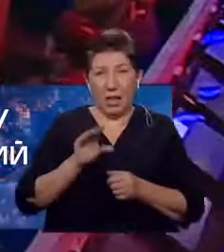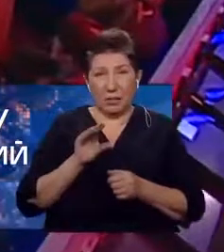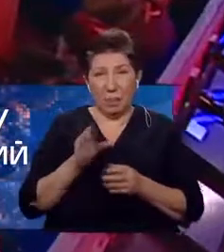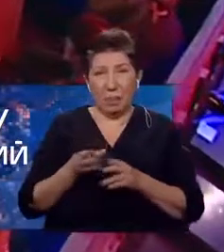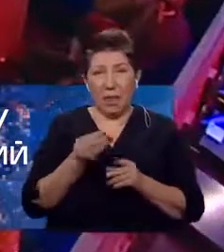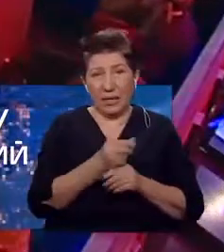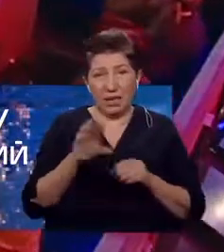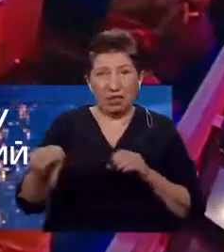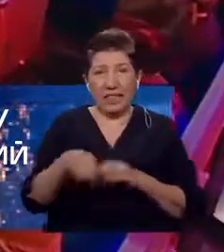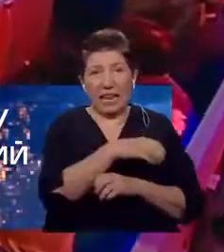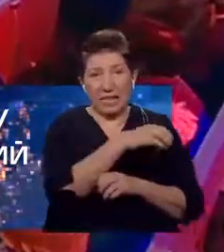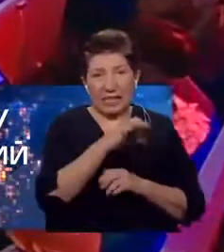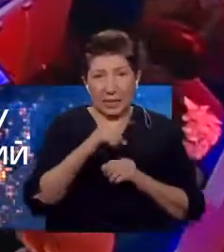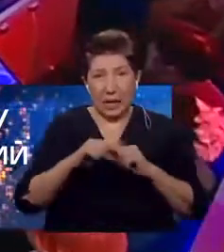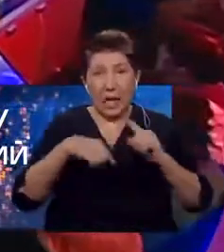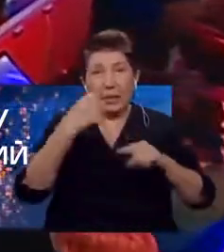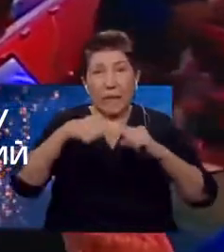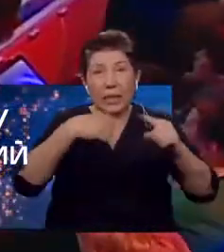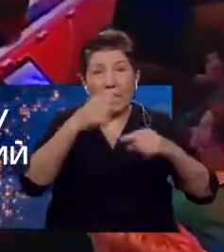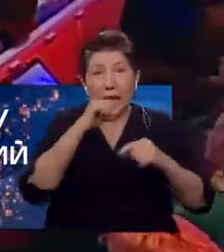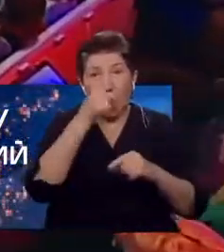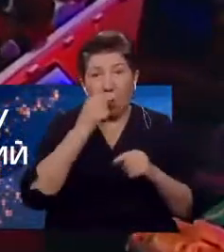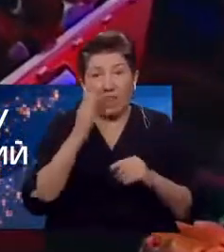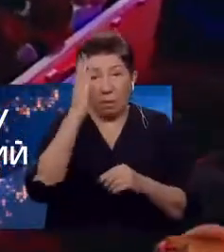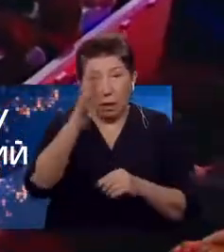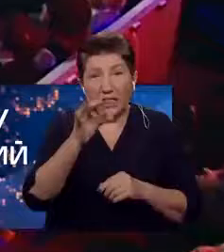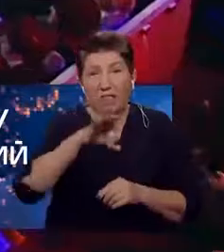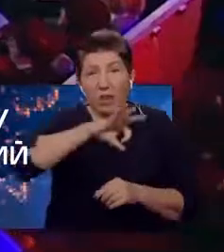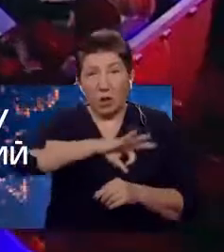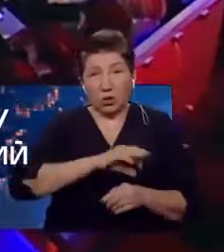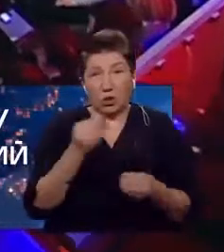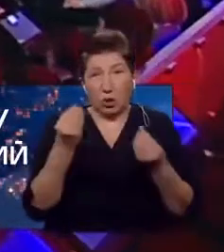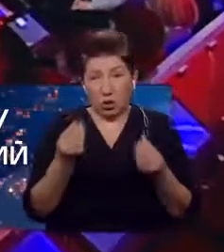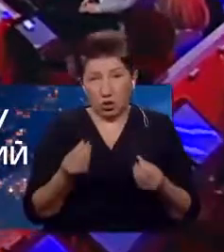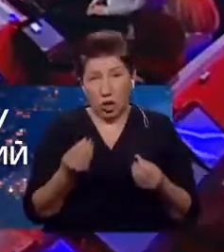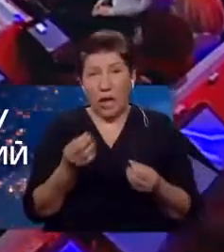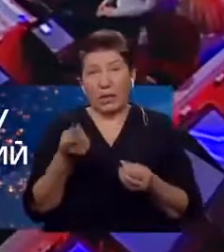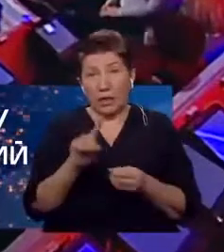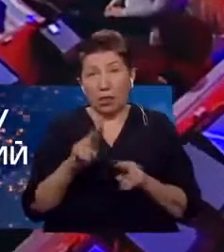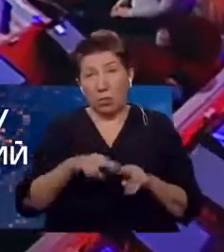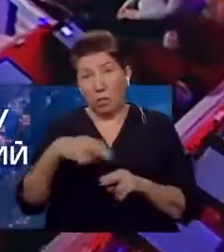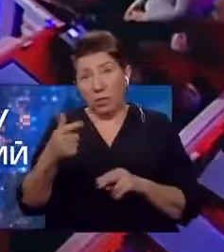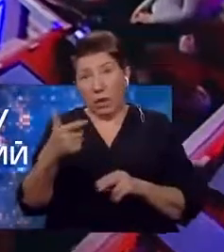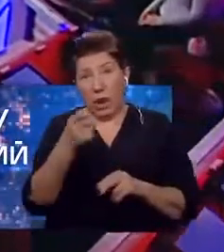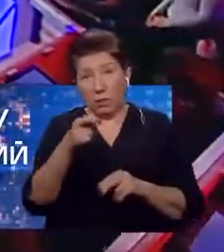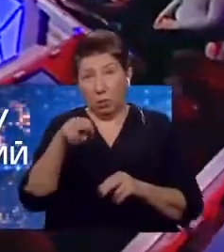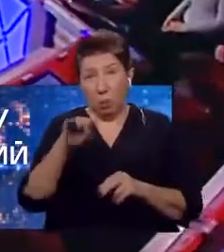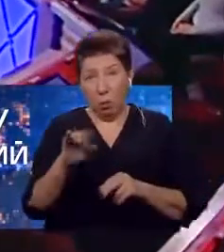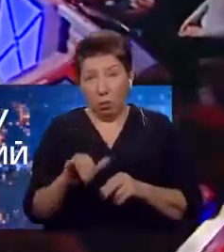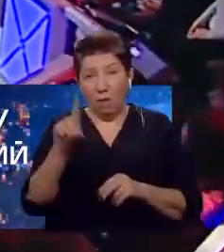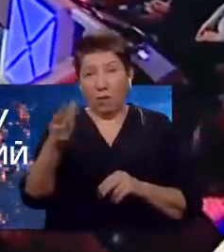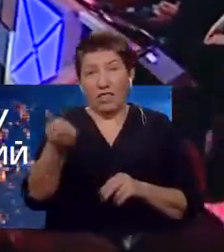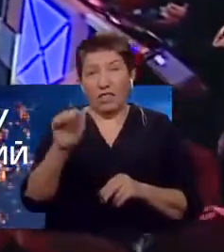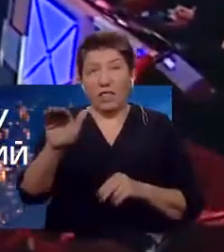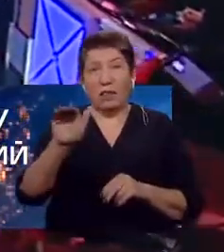за транзит на декілька років вперед і використала ці гроші на те, щоб повернути «Газпрому». Вони взяли кредит